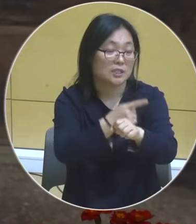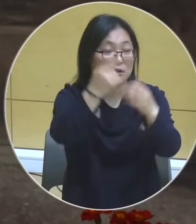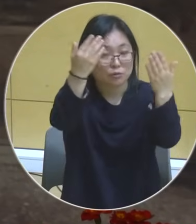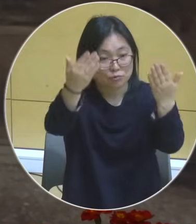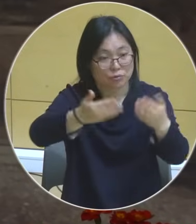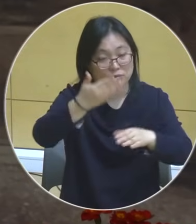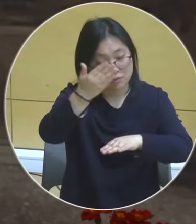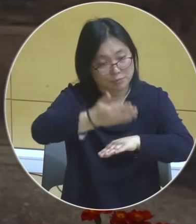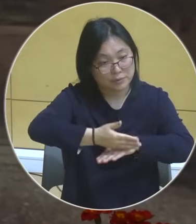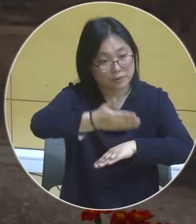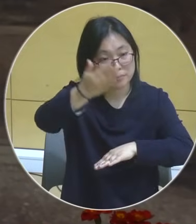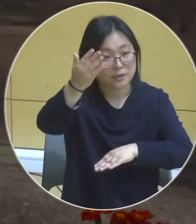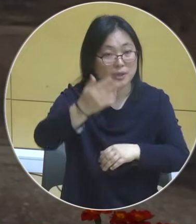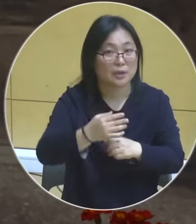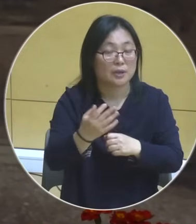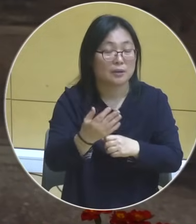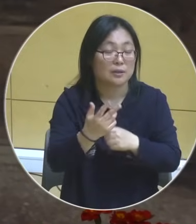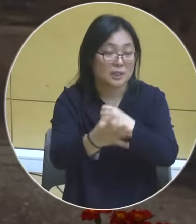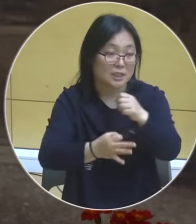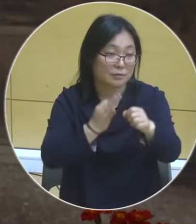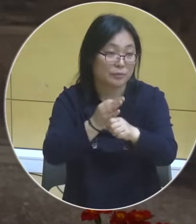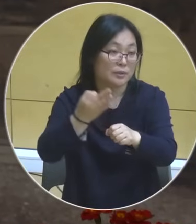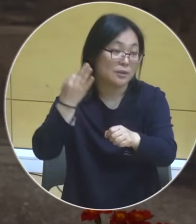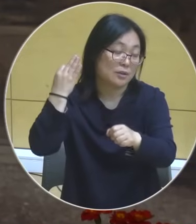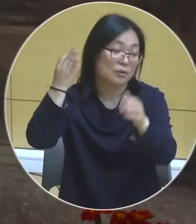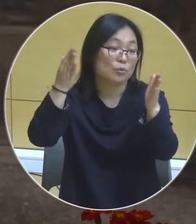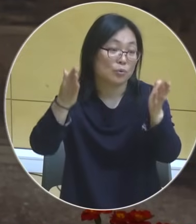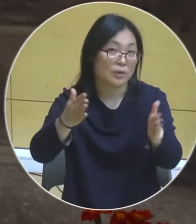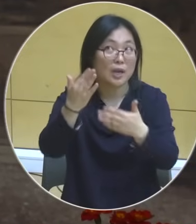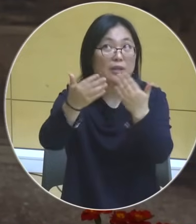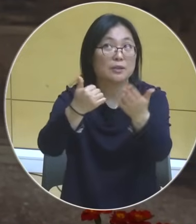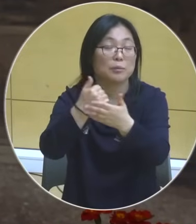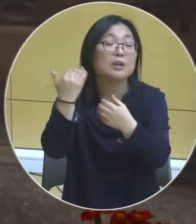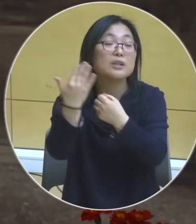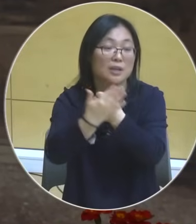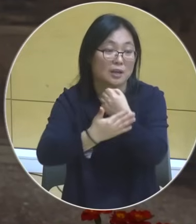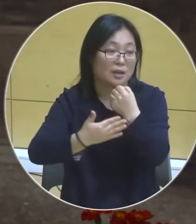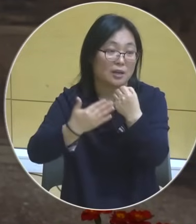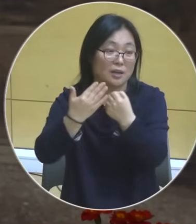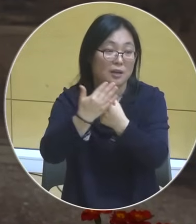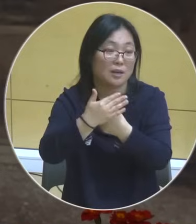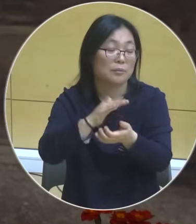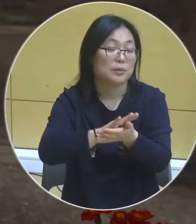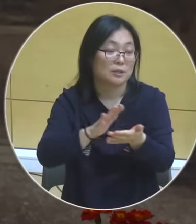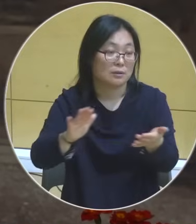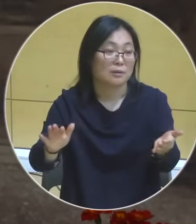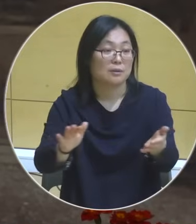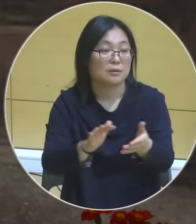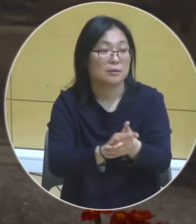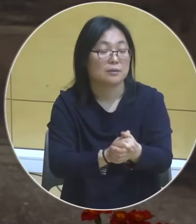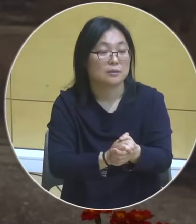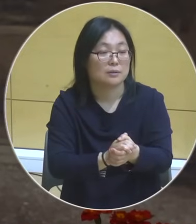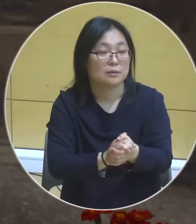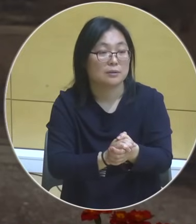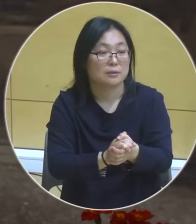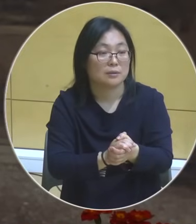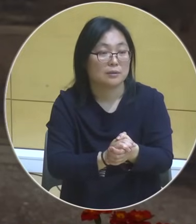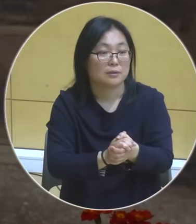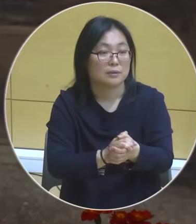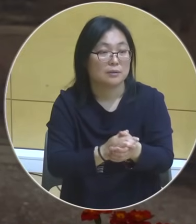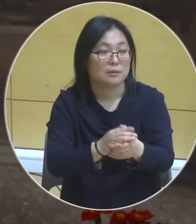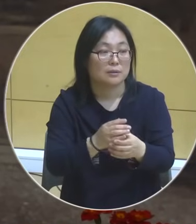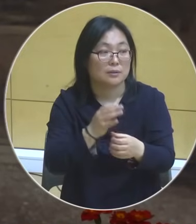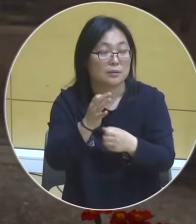감사합니다. 지난 10년은 하나님의 은혜였습니다. 그렇게 고백했다고 합니다. 지난